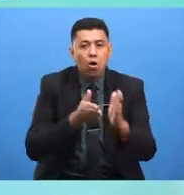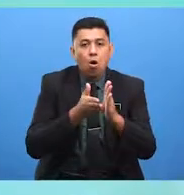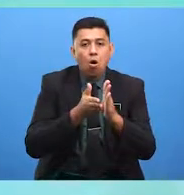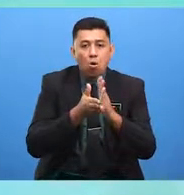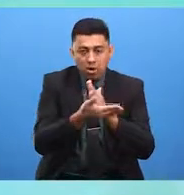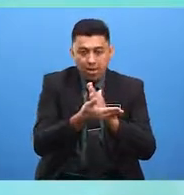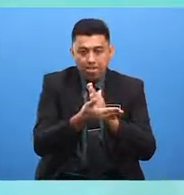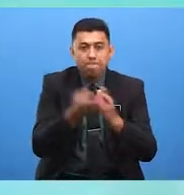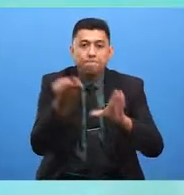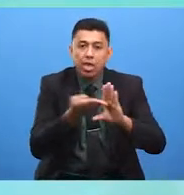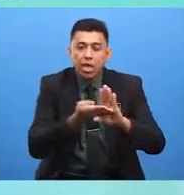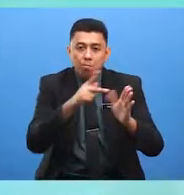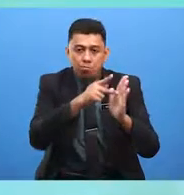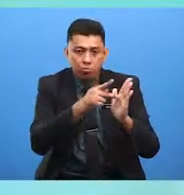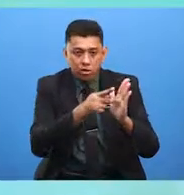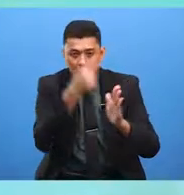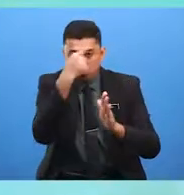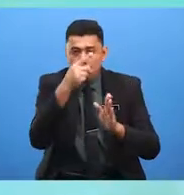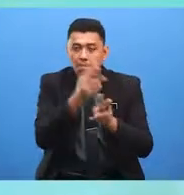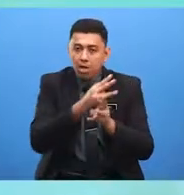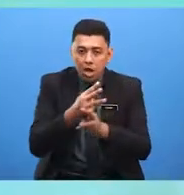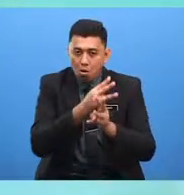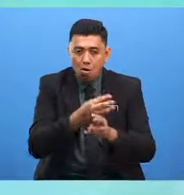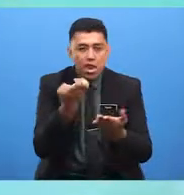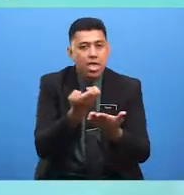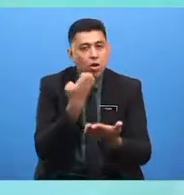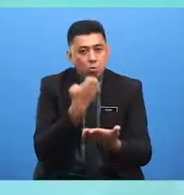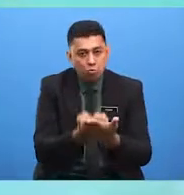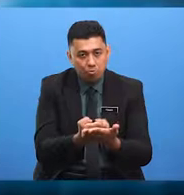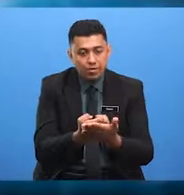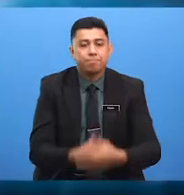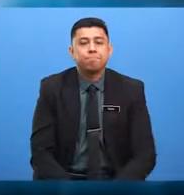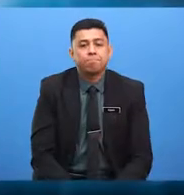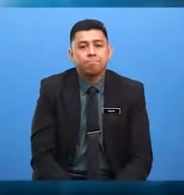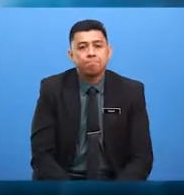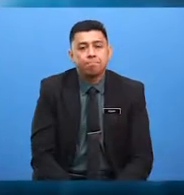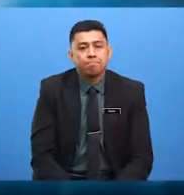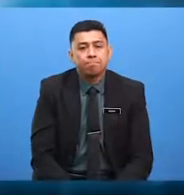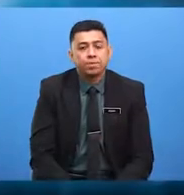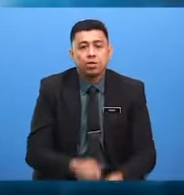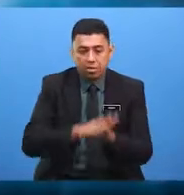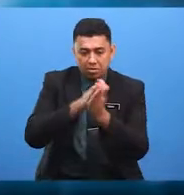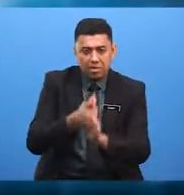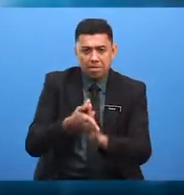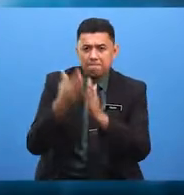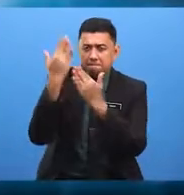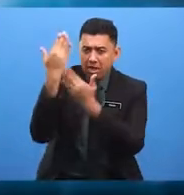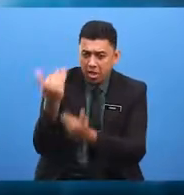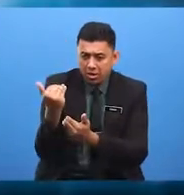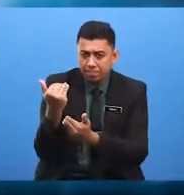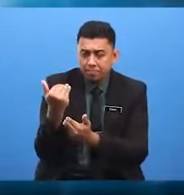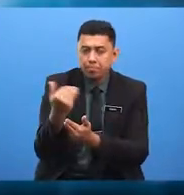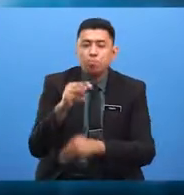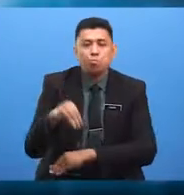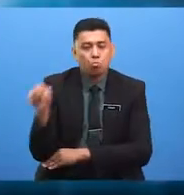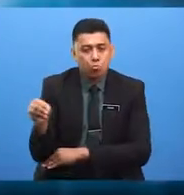bank pusat untuk mengawal ekonomi Hai jadi saya berharap murid-murid